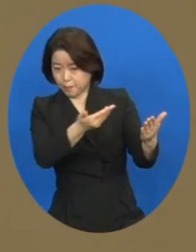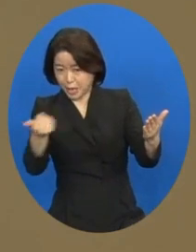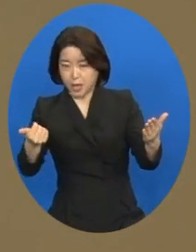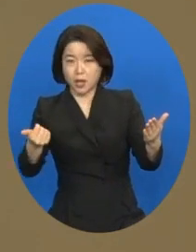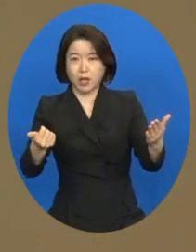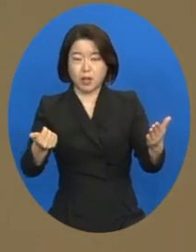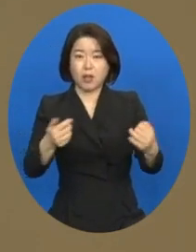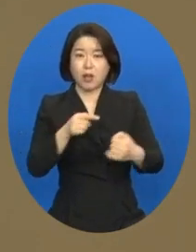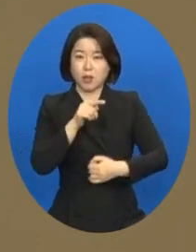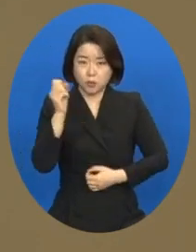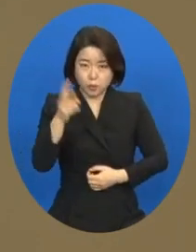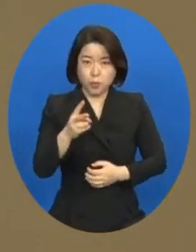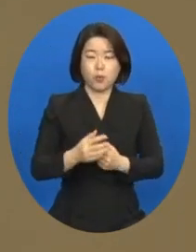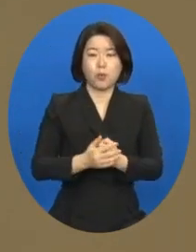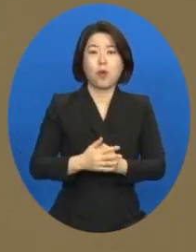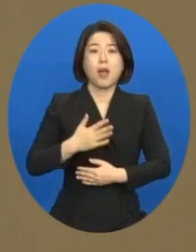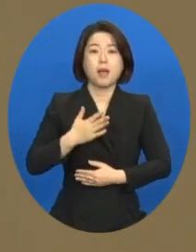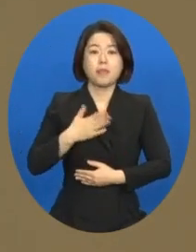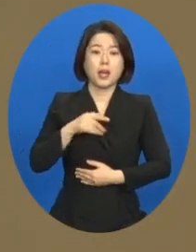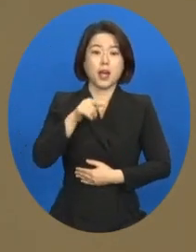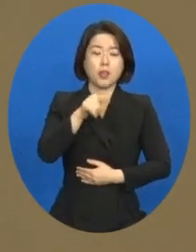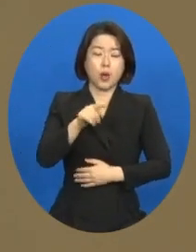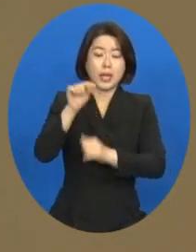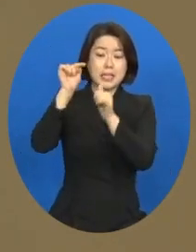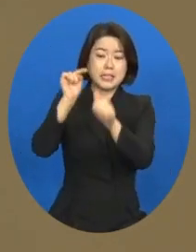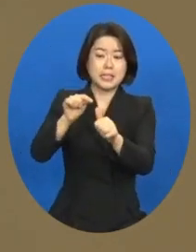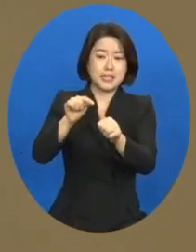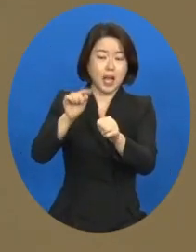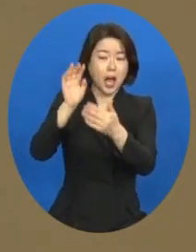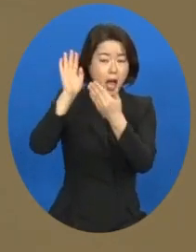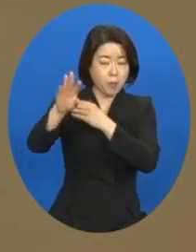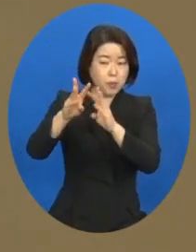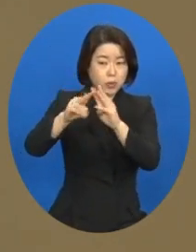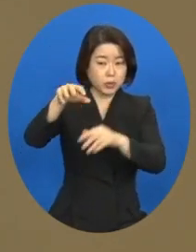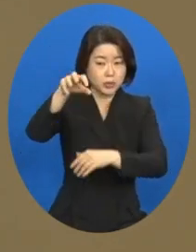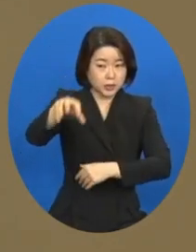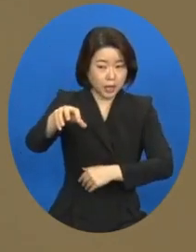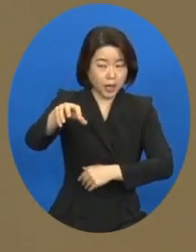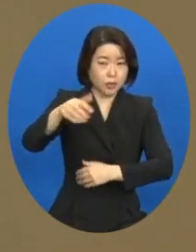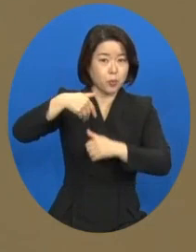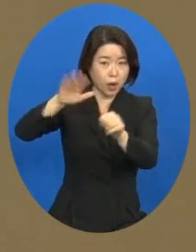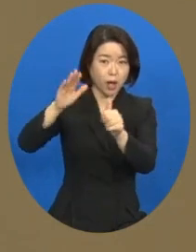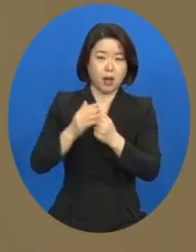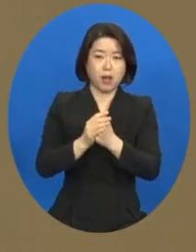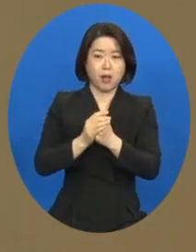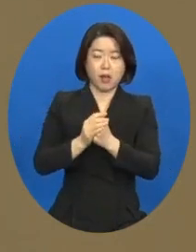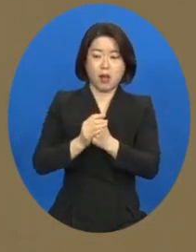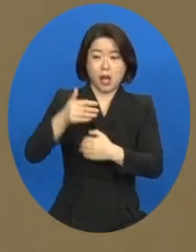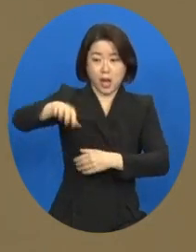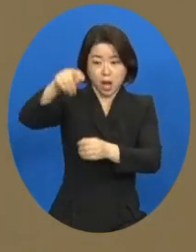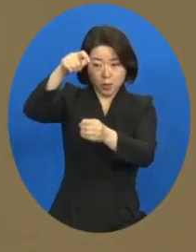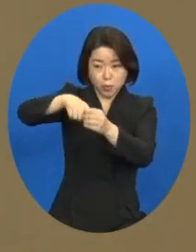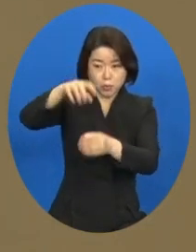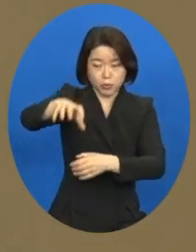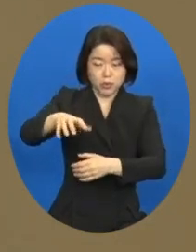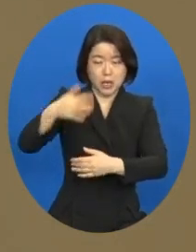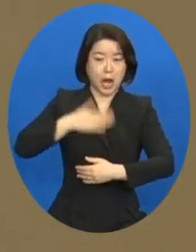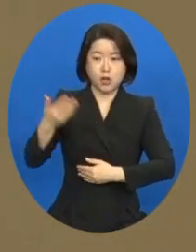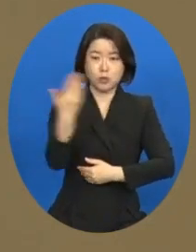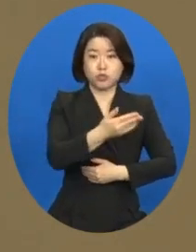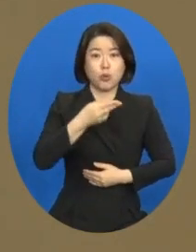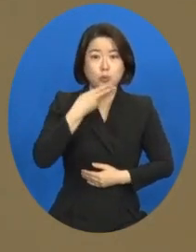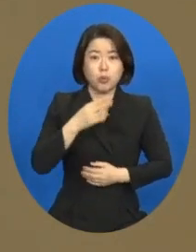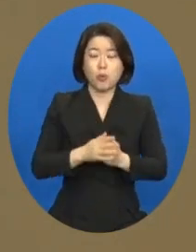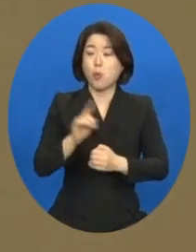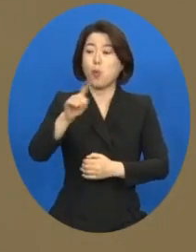그리고 내가 너에게 지시할 땅으로 가라, 갈 바를 지시하지 않으셨어요. 어디로